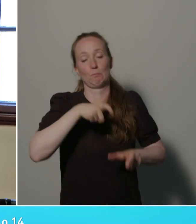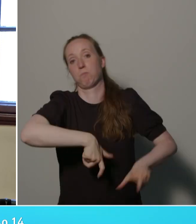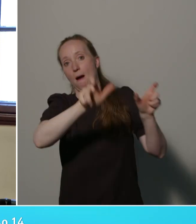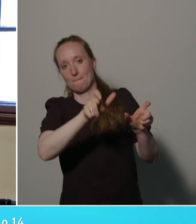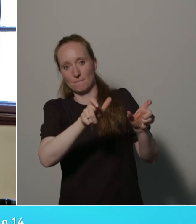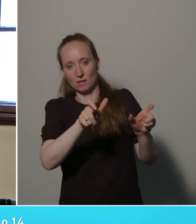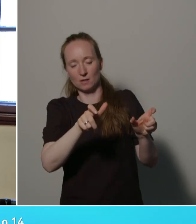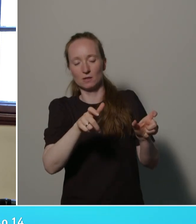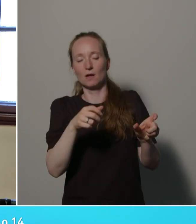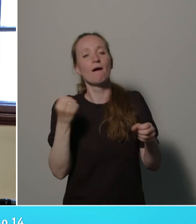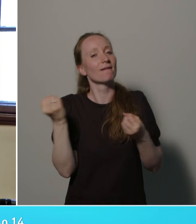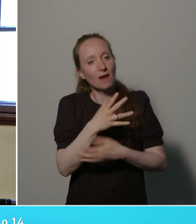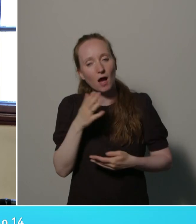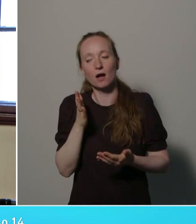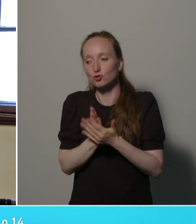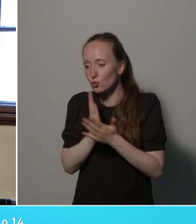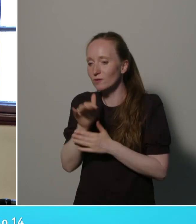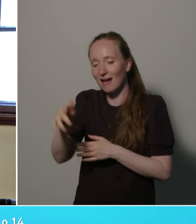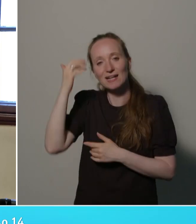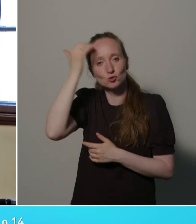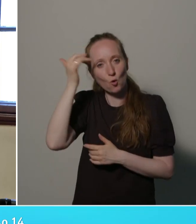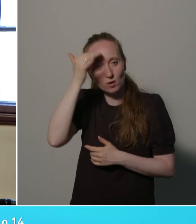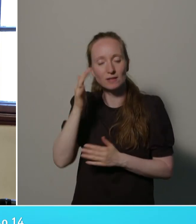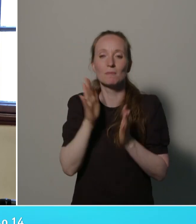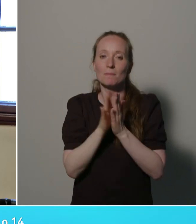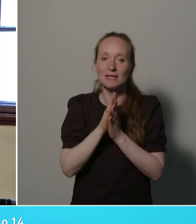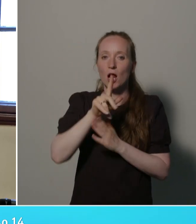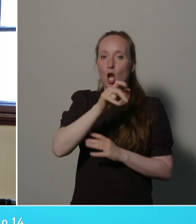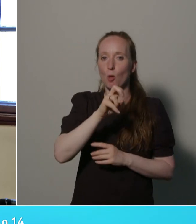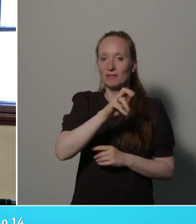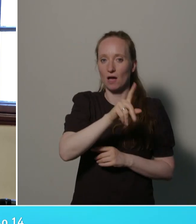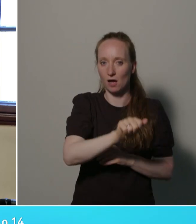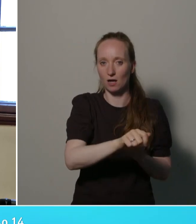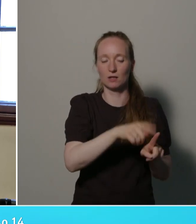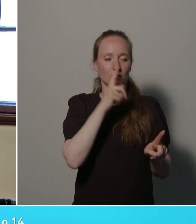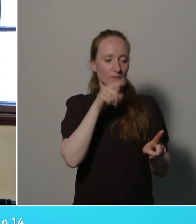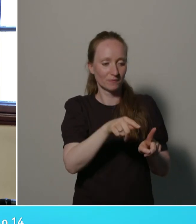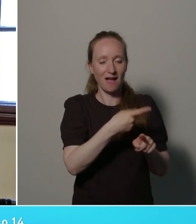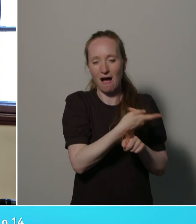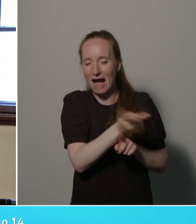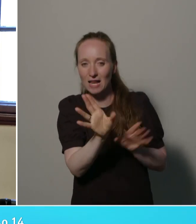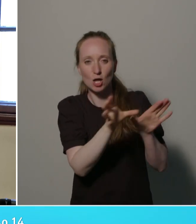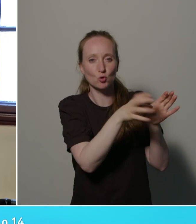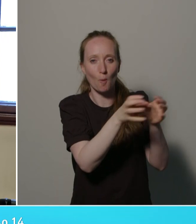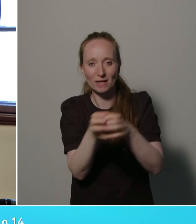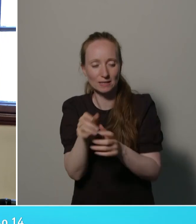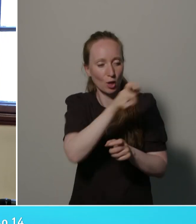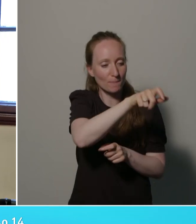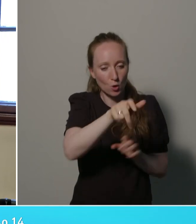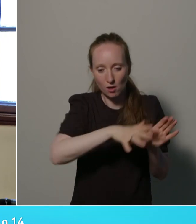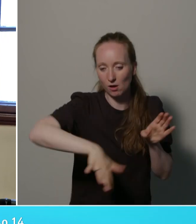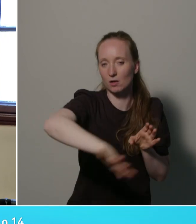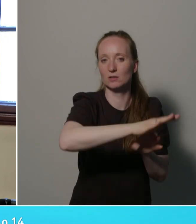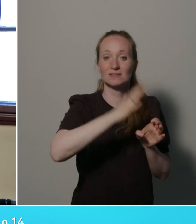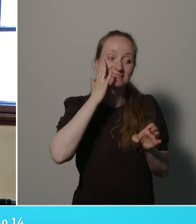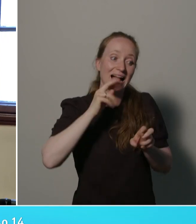Und wir bitten einfach darum, alle Interessengruppen in Lobeda jetzt diese Auslegung nochmal zu nutzen, hier ihre Anmerkungen